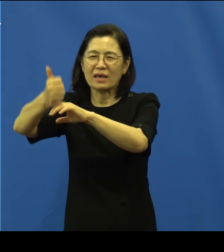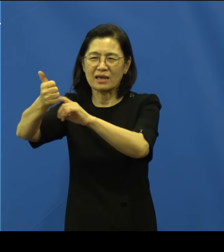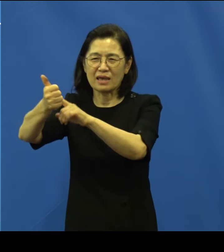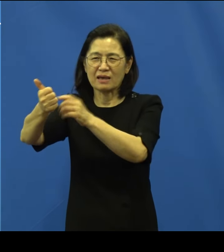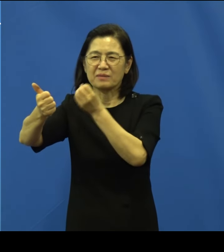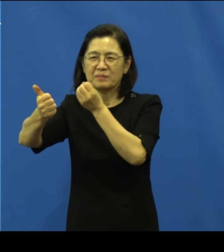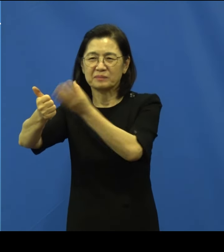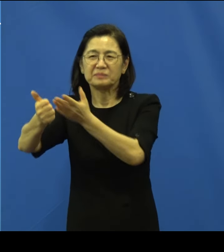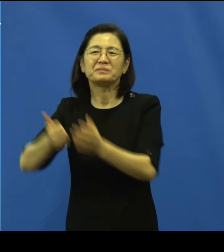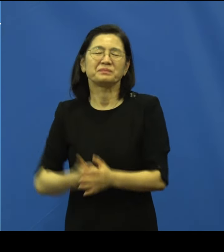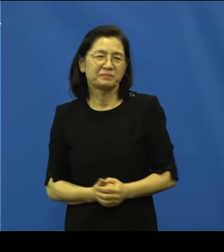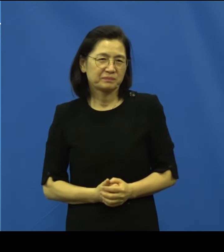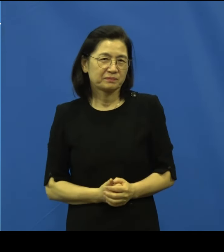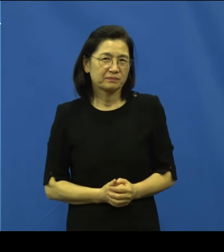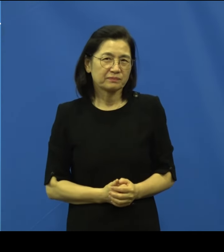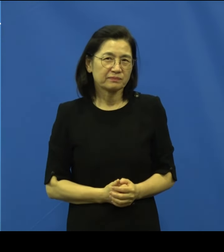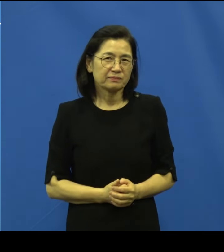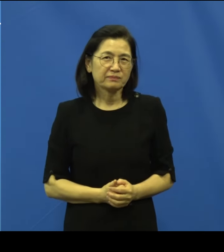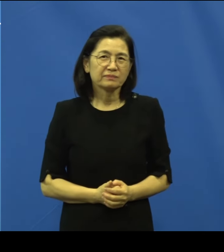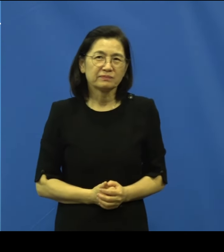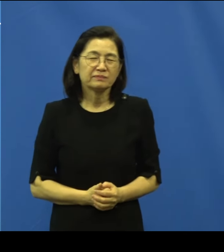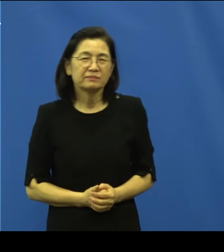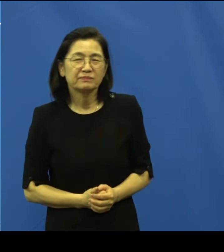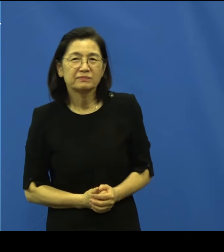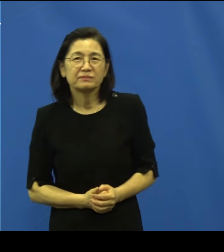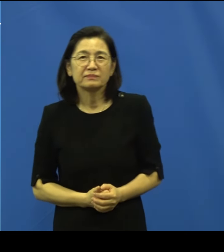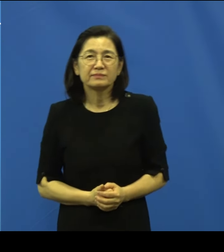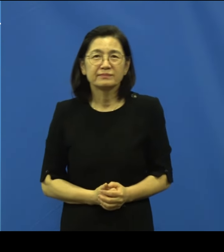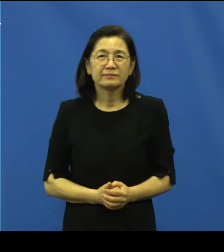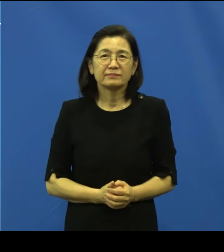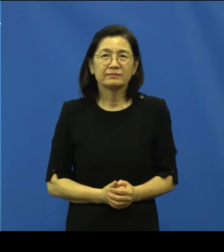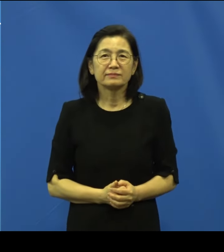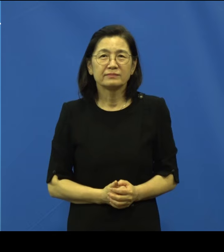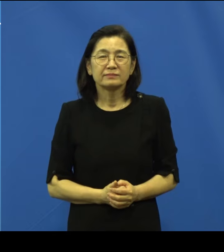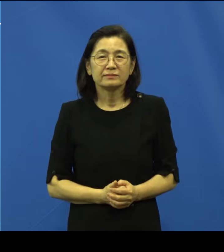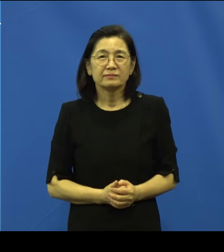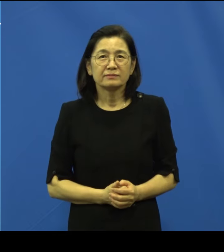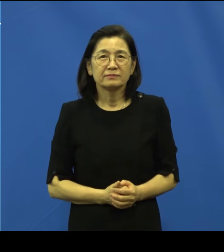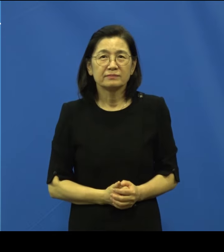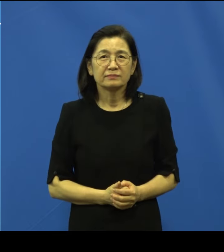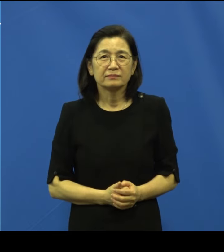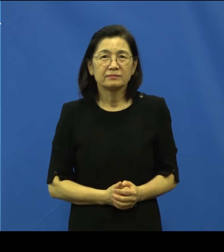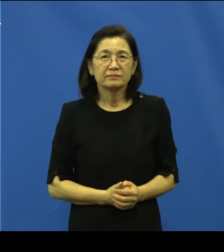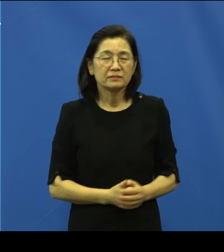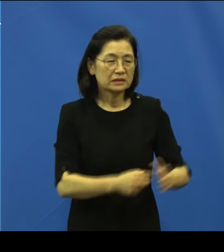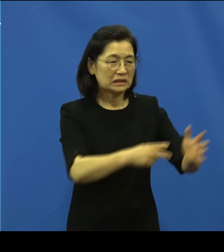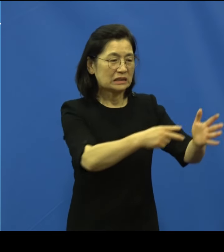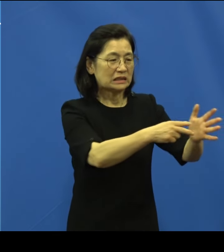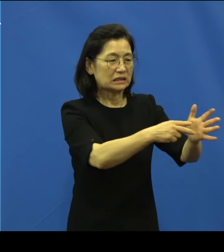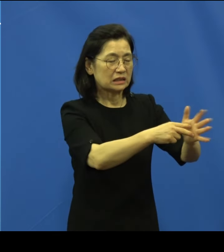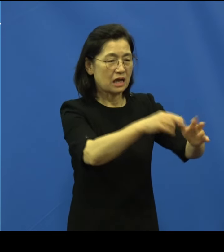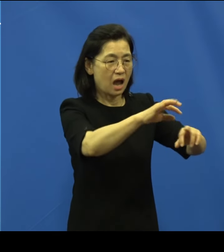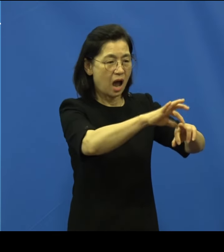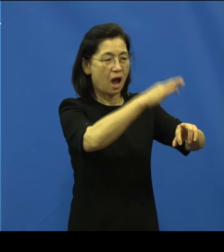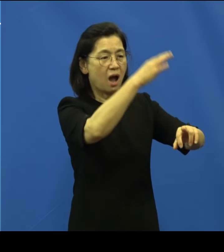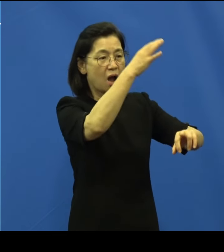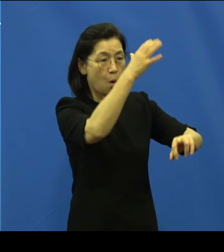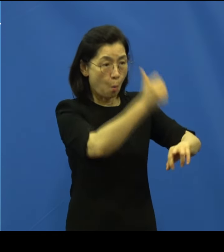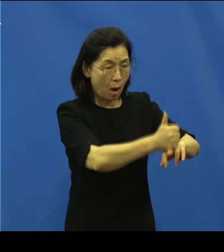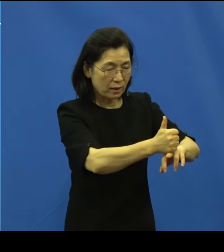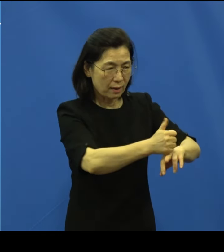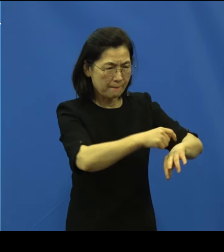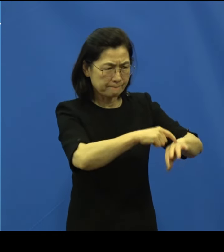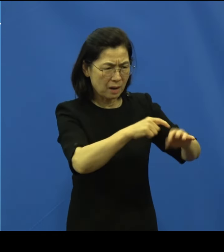침실에서 이야기한 정도, 그죠? 그 정도가 아니에요. 왕의 말하지 않은 것까지도, 마음과 생각에